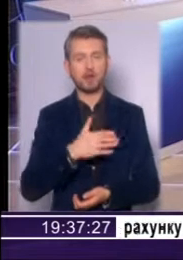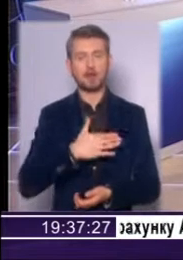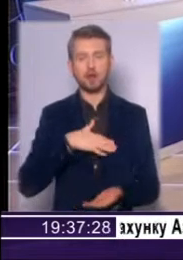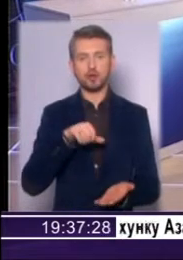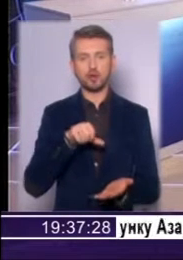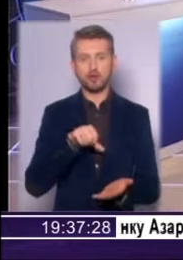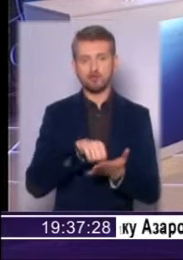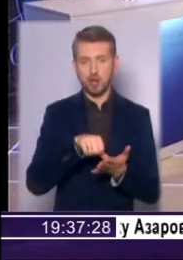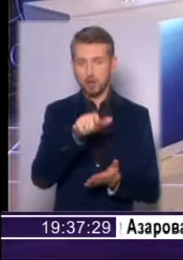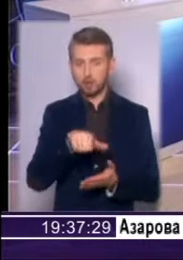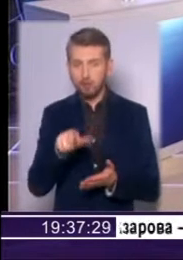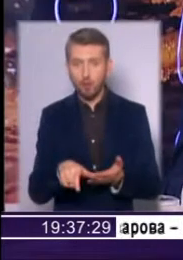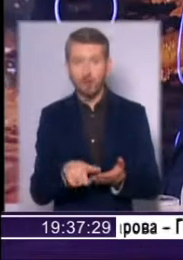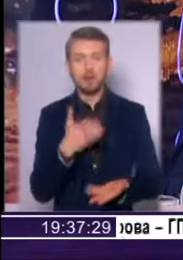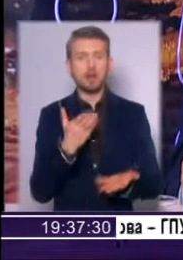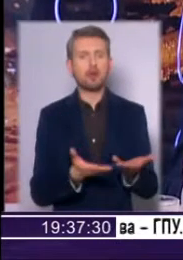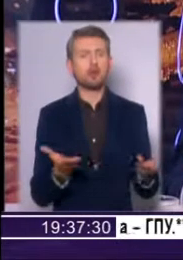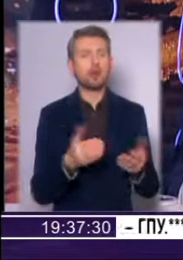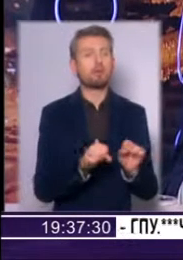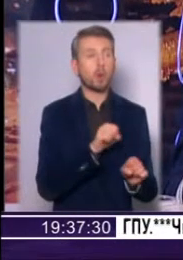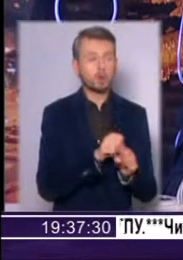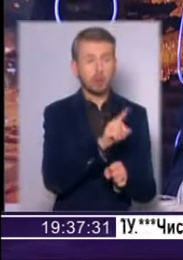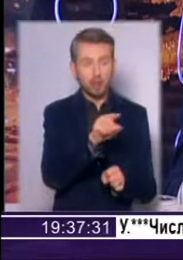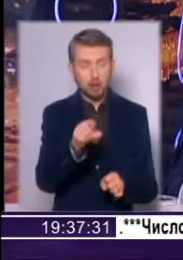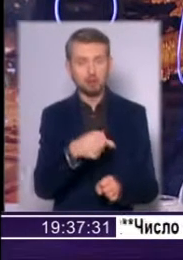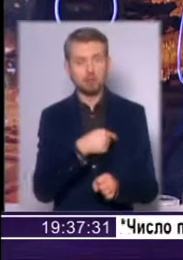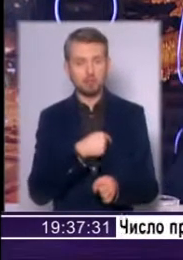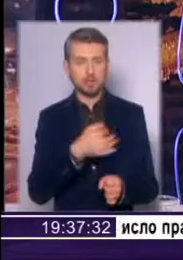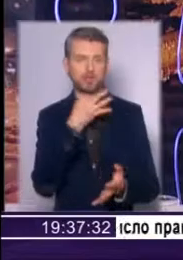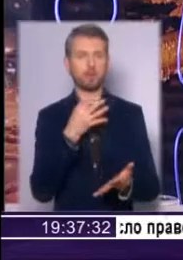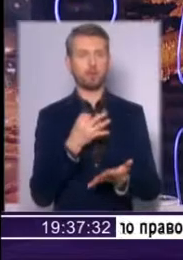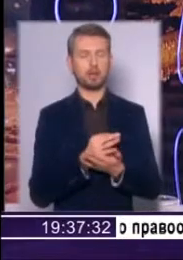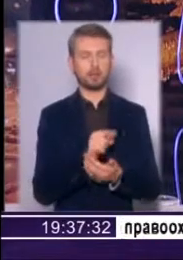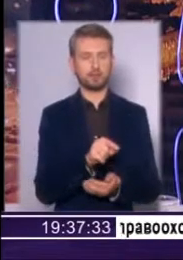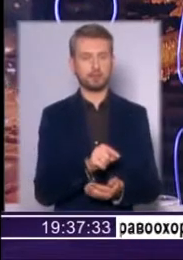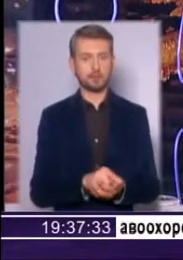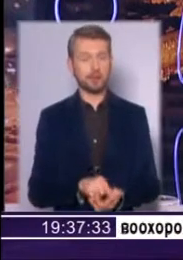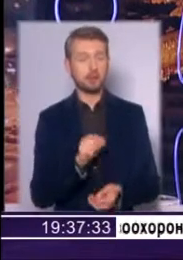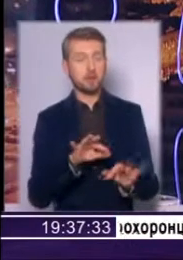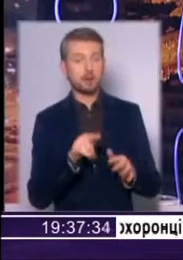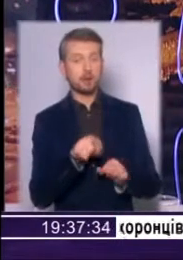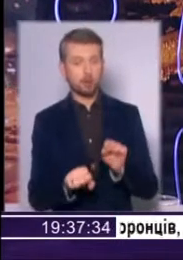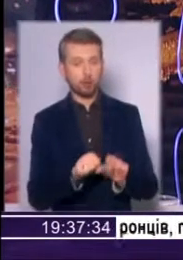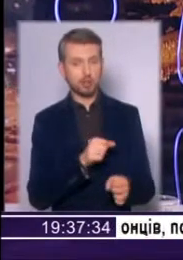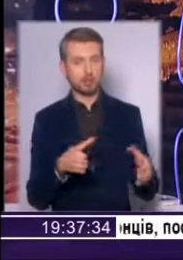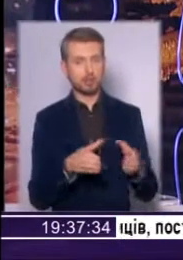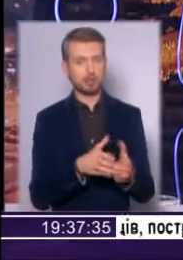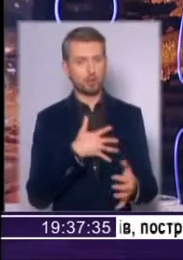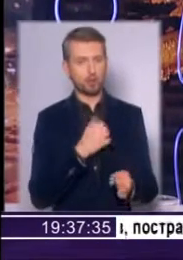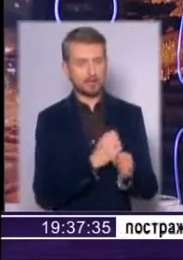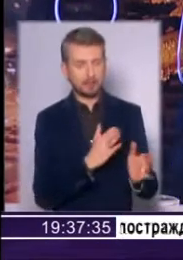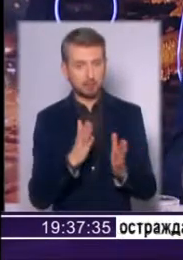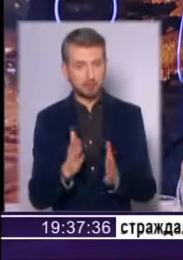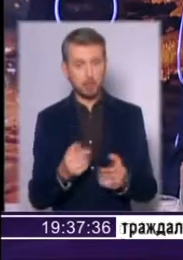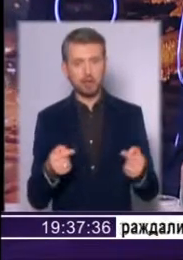членство. І, відповідно, якщо десь якісь відбувається порушення, то ми за це беремо свою відповідальність. В даному випадку вони порушили партійну дисципліну і згідно